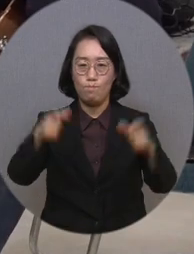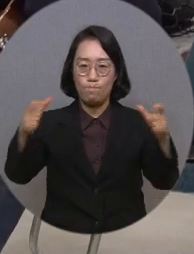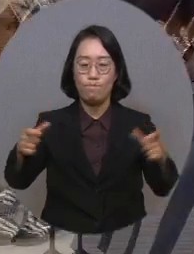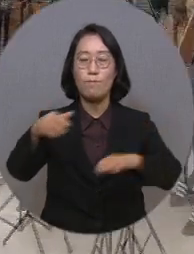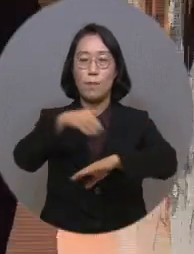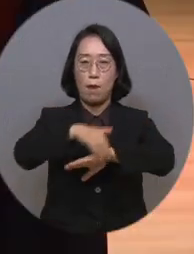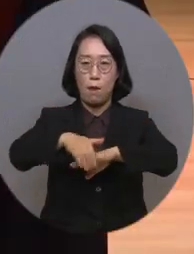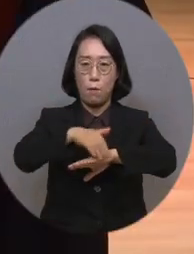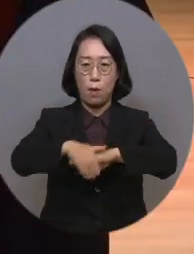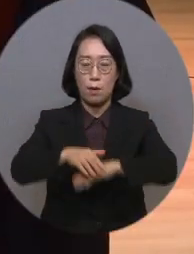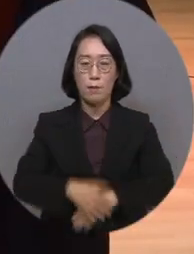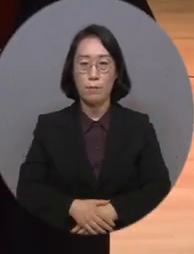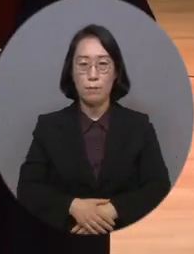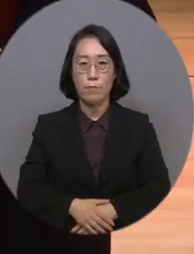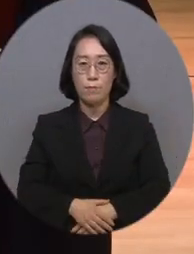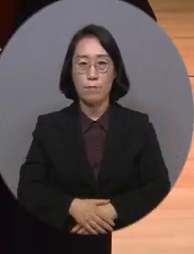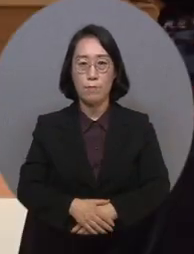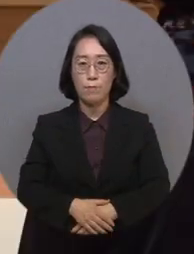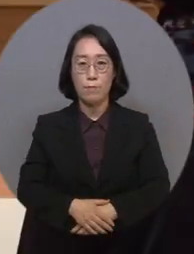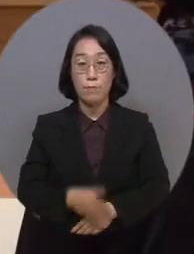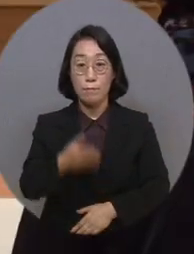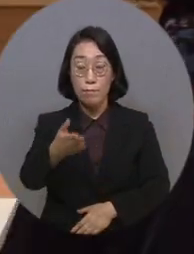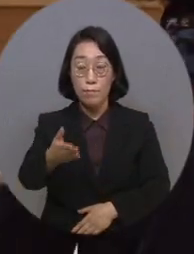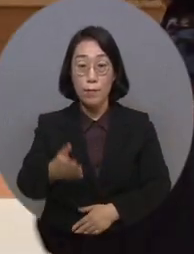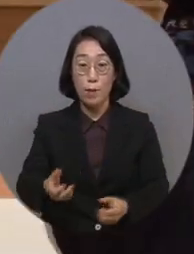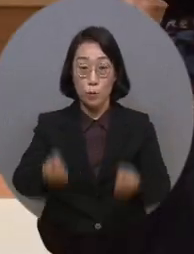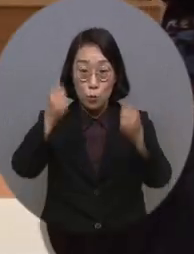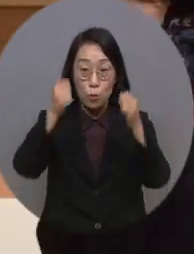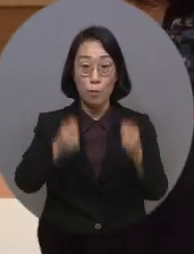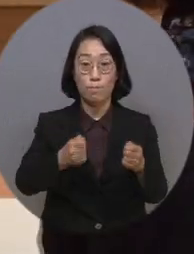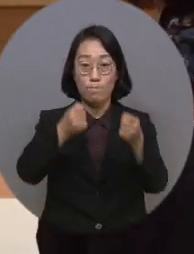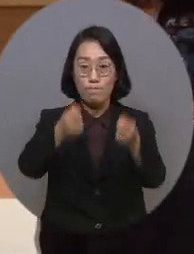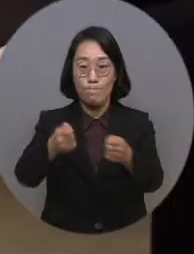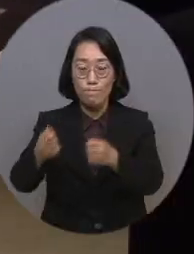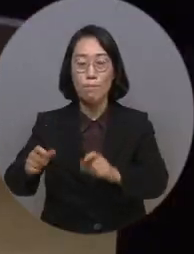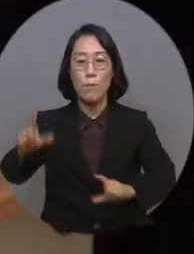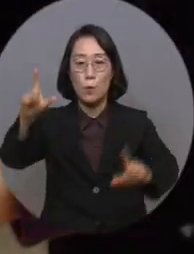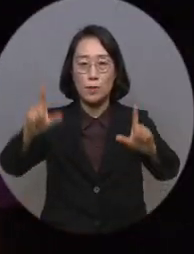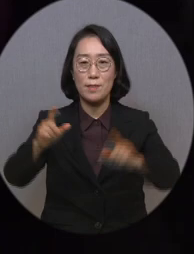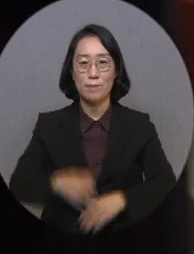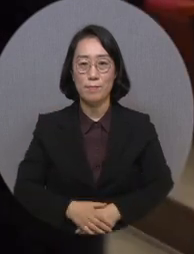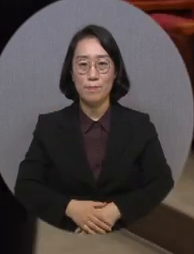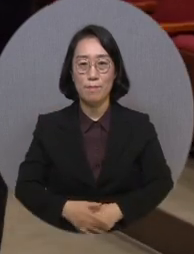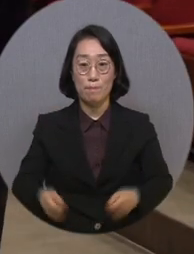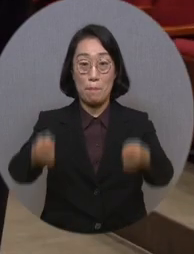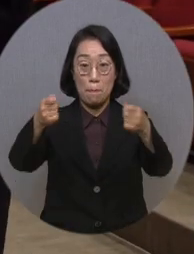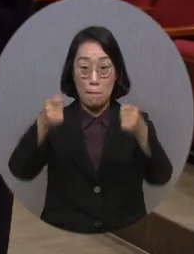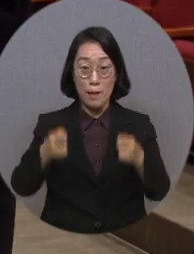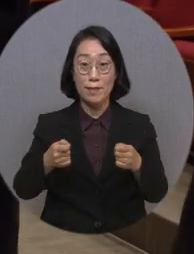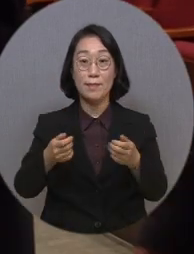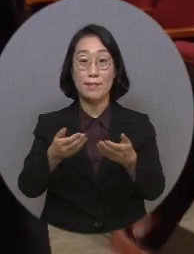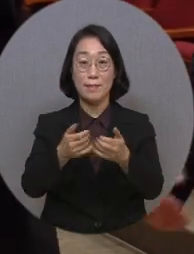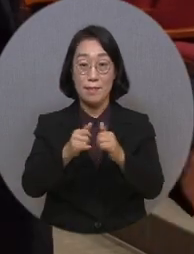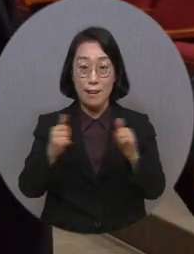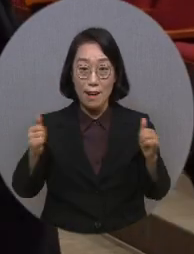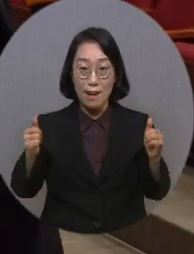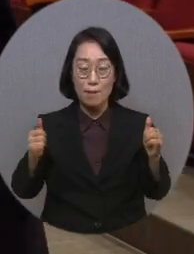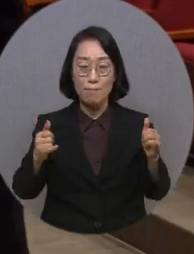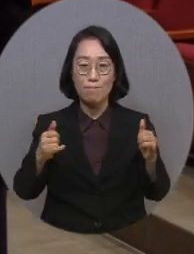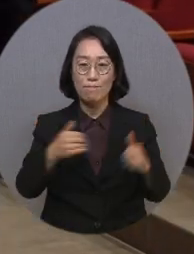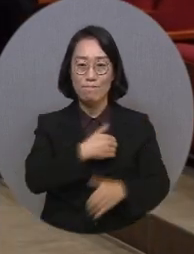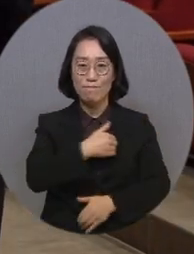밝혔습니다. 단상에서 수강생들에게 수료증을 전달하고 있습니다. 수료증을 받은 수강생은